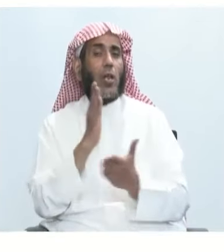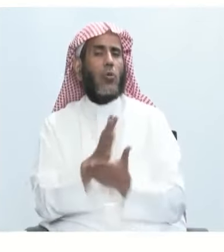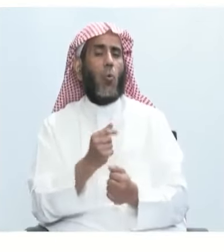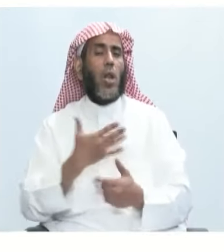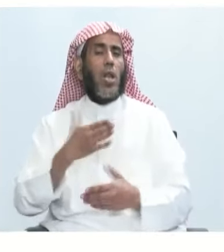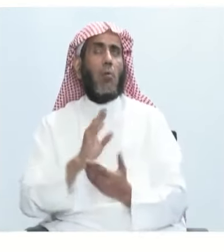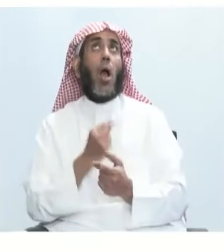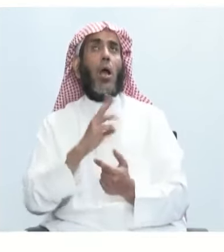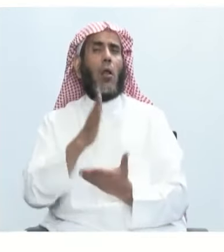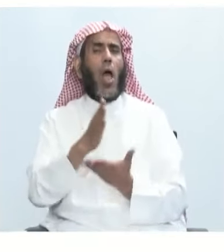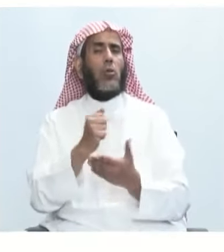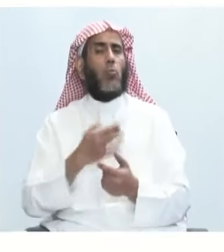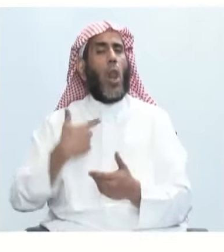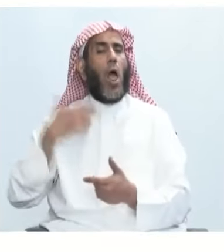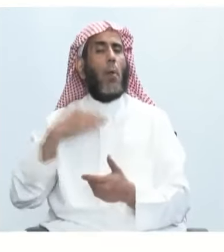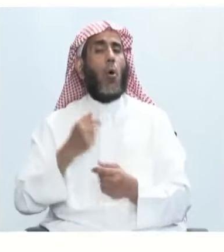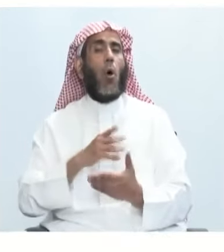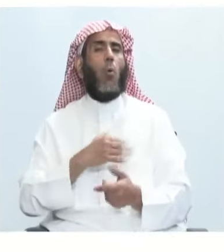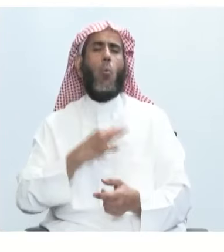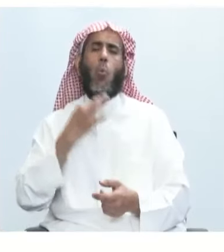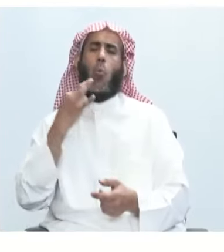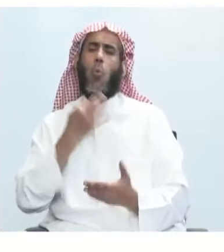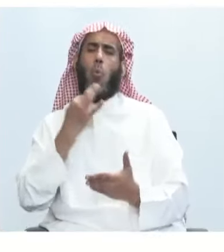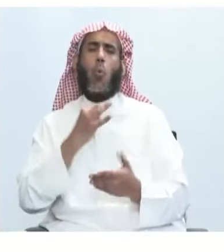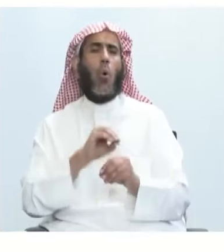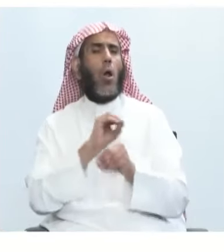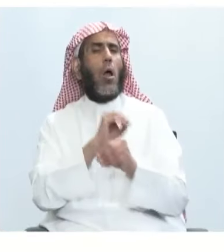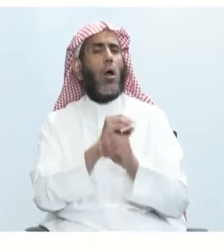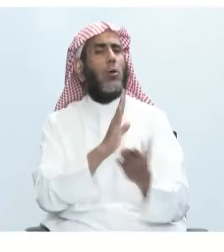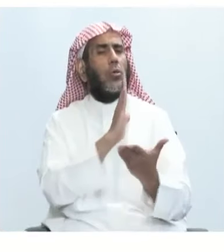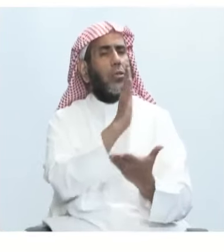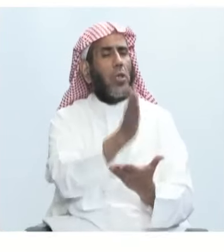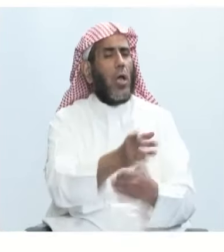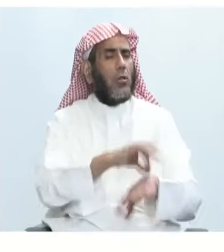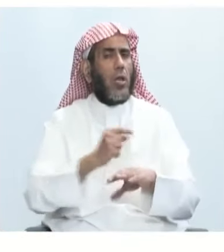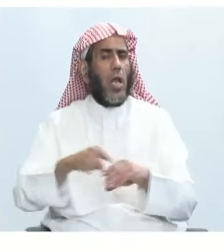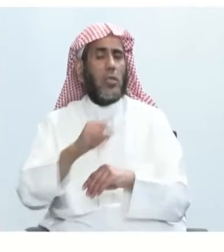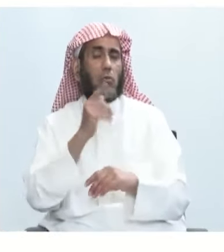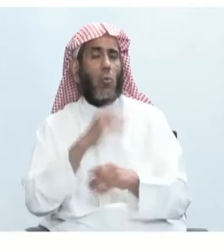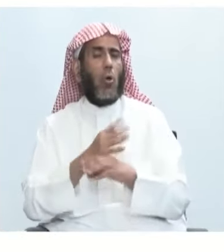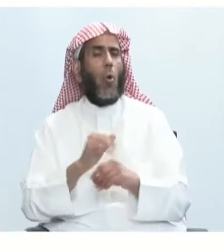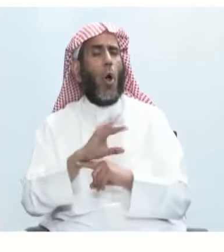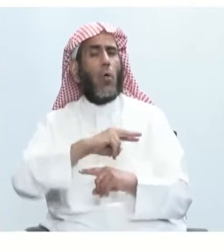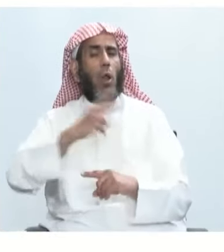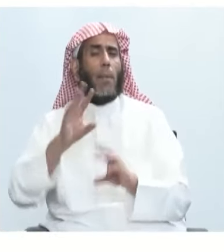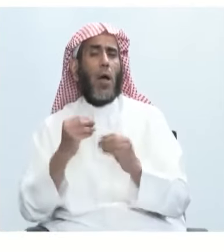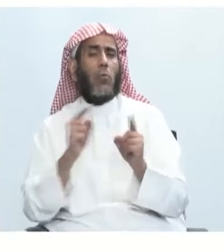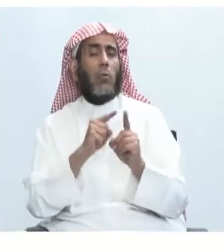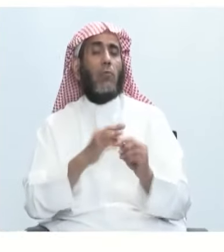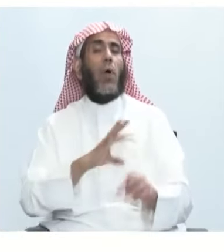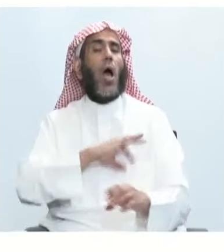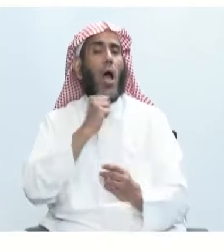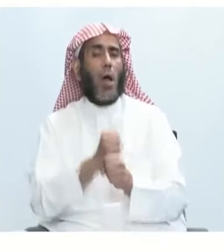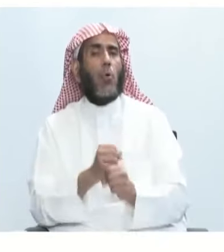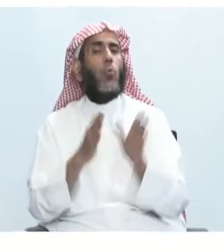والامانه وحب الاخرين وهو حريص على هدايتهم لذلك كان لهذه الشخصيه اثر على بعض المتلقين فامنوا به